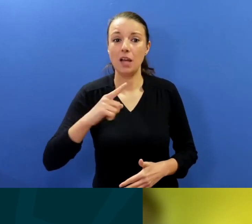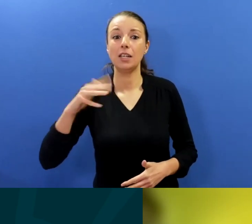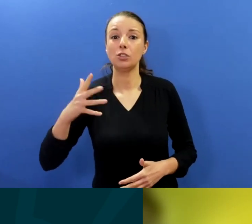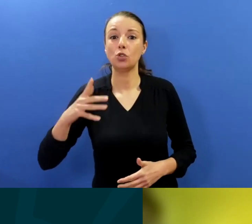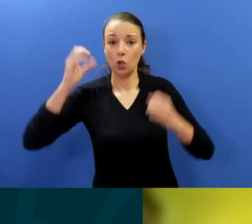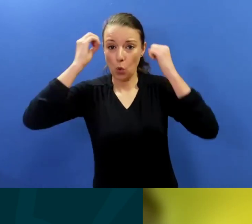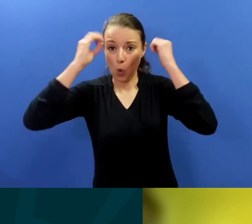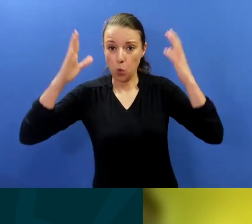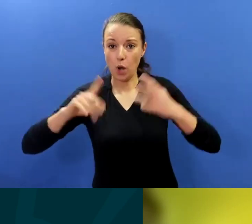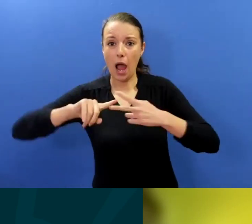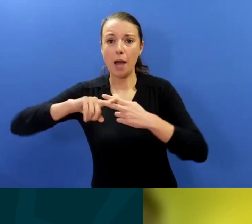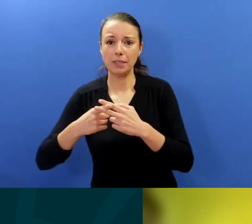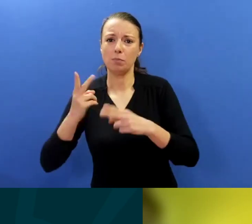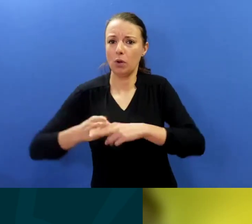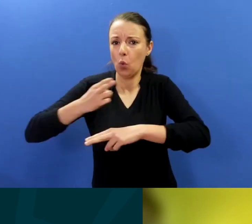presented by